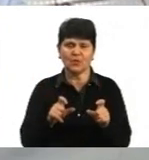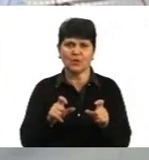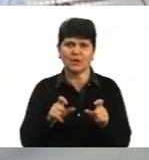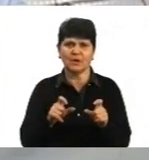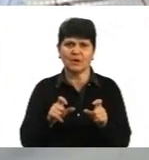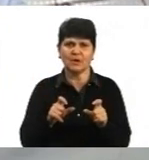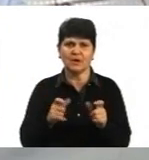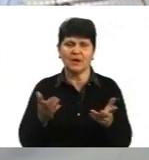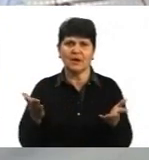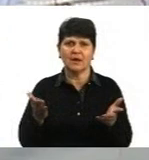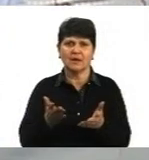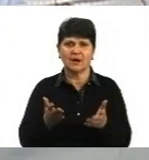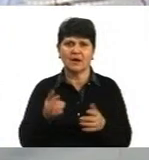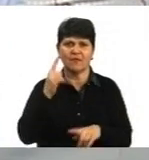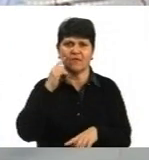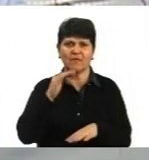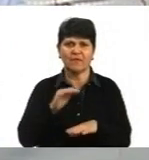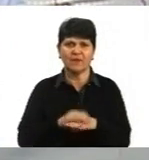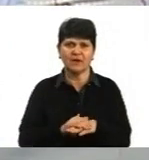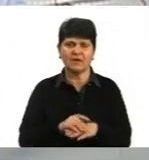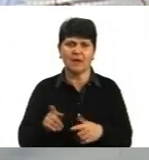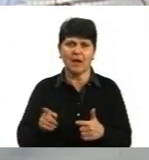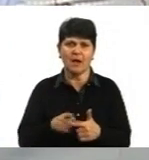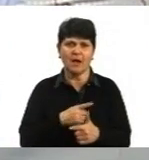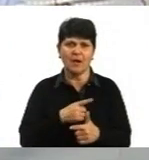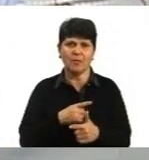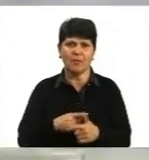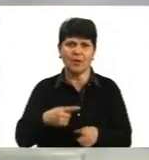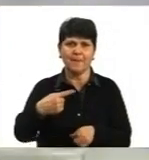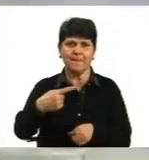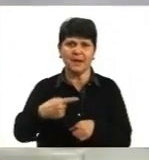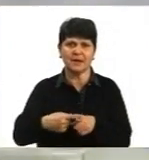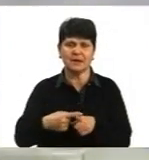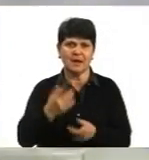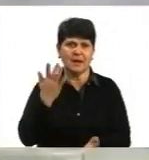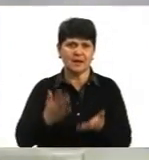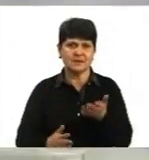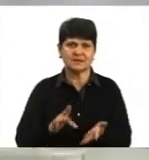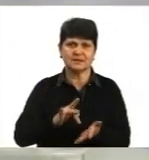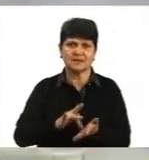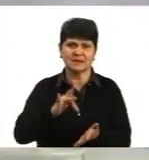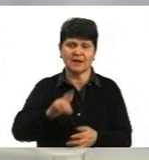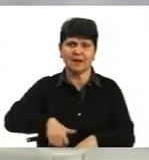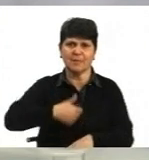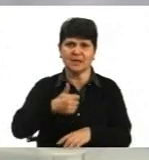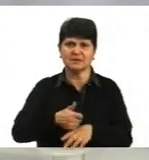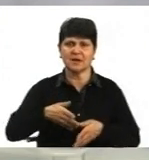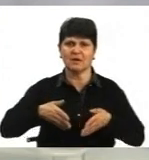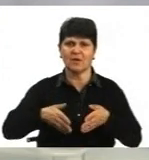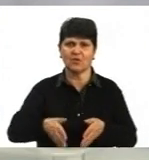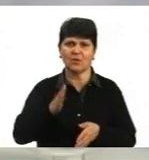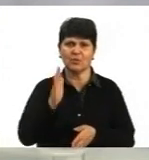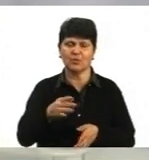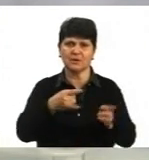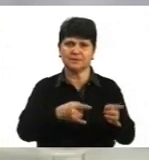яка фотографує факт або перетину. Якщо на центральній магістральній вулиці буде затор, проблема ДТП,